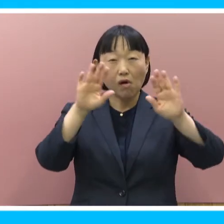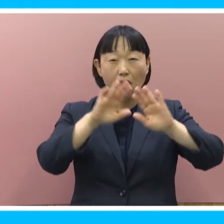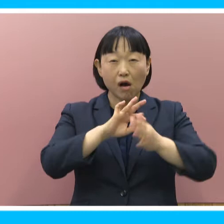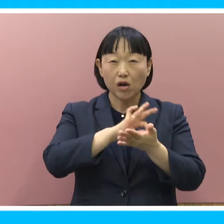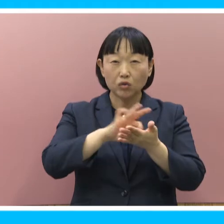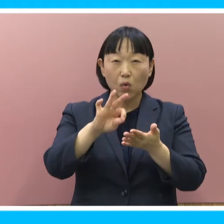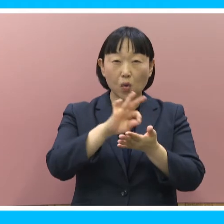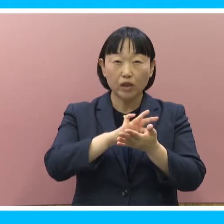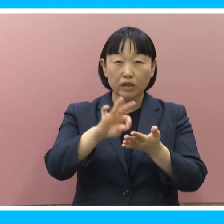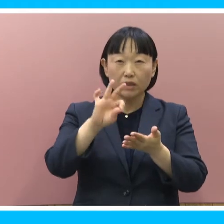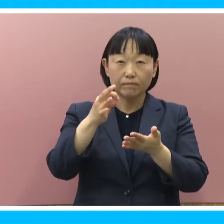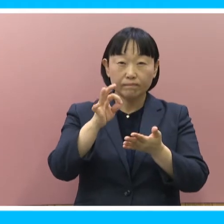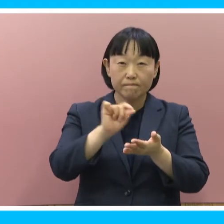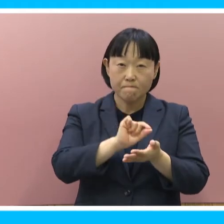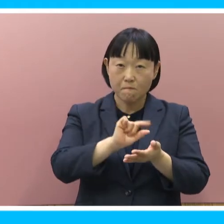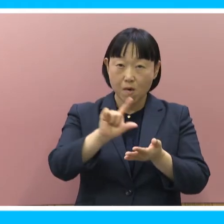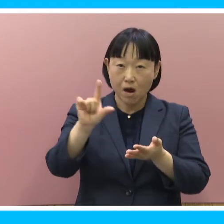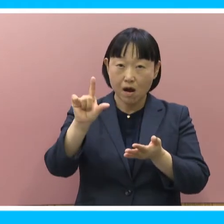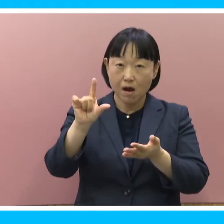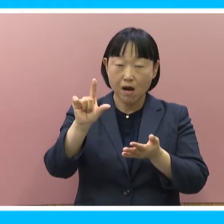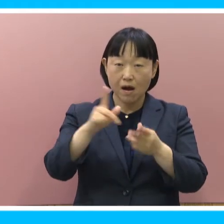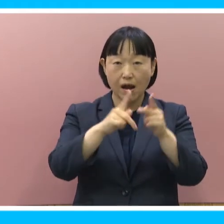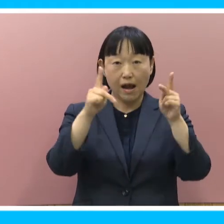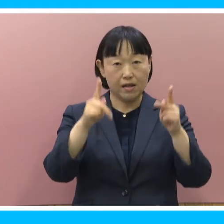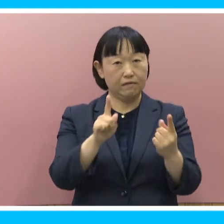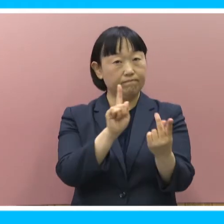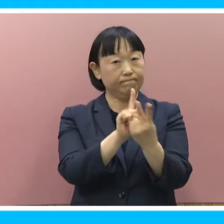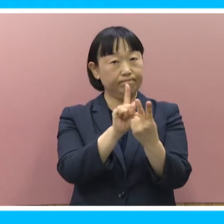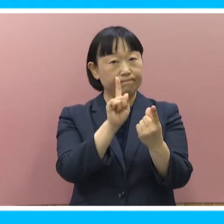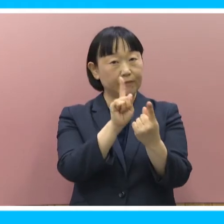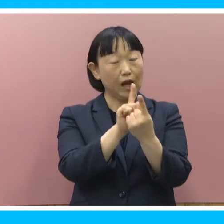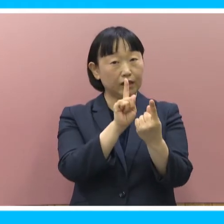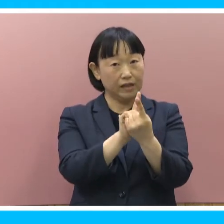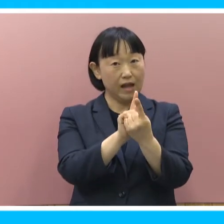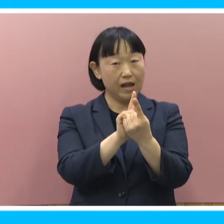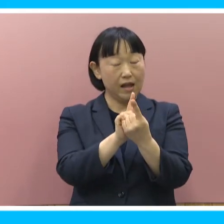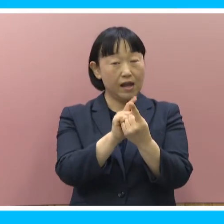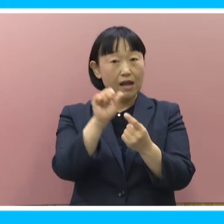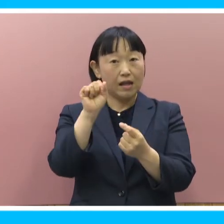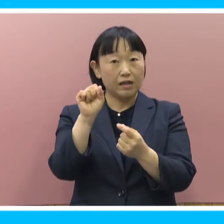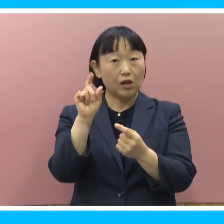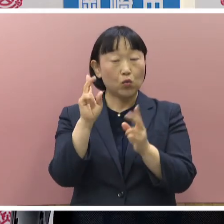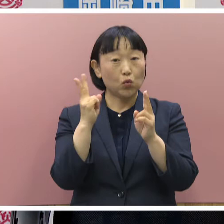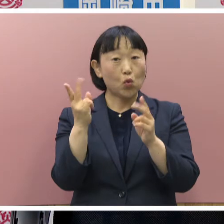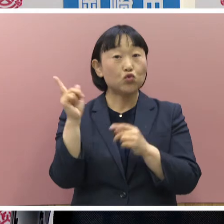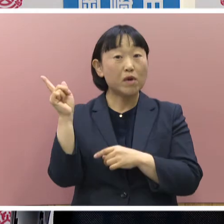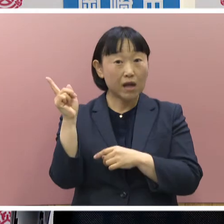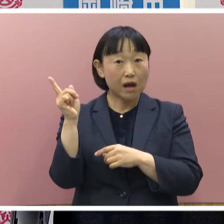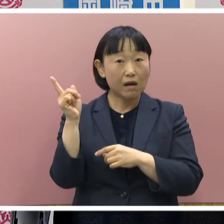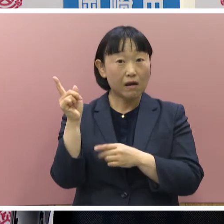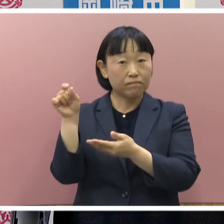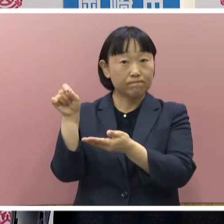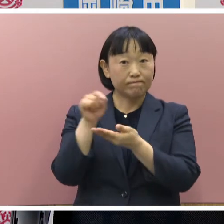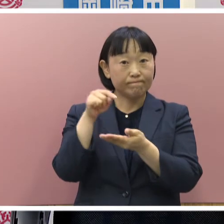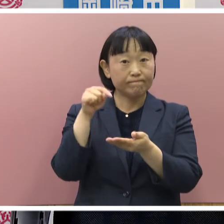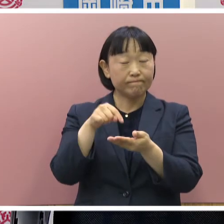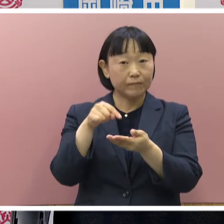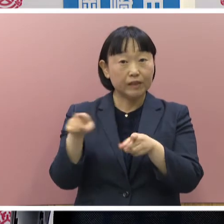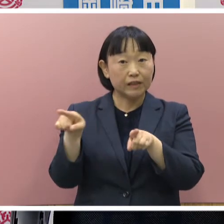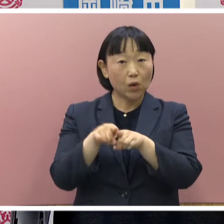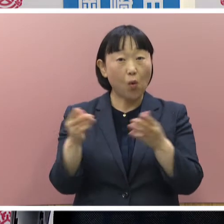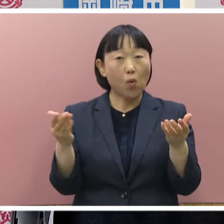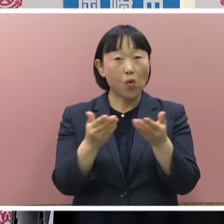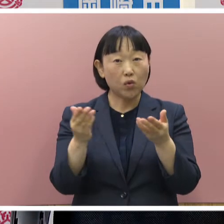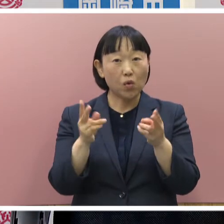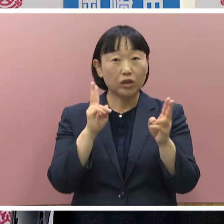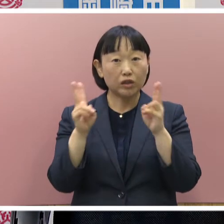額の拡大という課題に対し、株式会社里夢さんから提案され、同社を共同企業として実